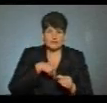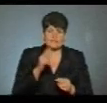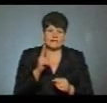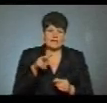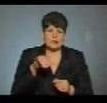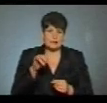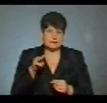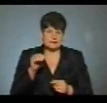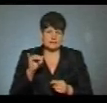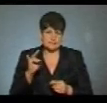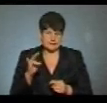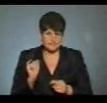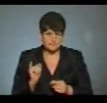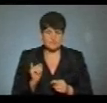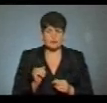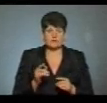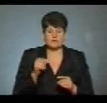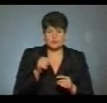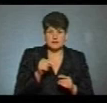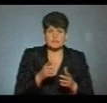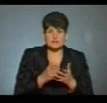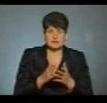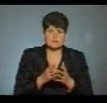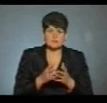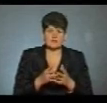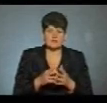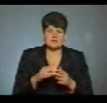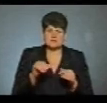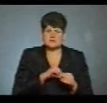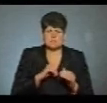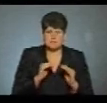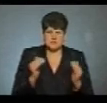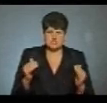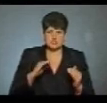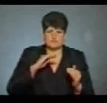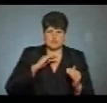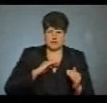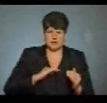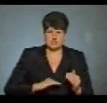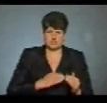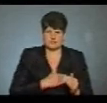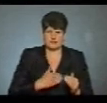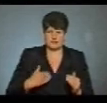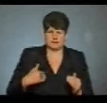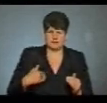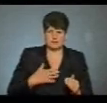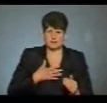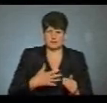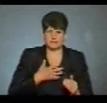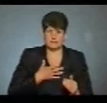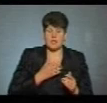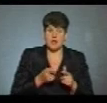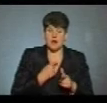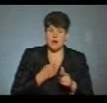Оті рецептори, кажуть, локалізуються найбільше в нижніх дихальних шляхах. Тобто він повинен попасти або в легені, або в травний